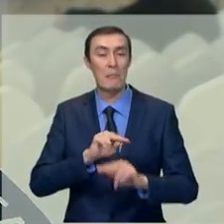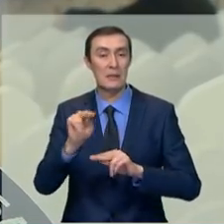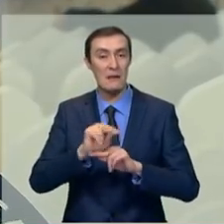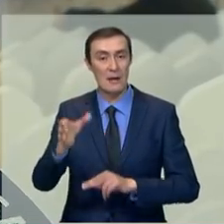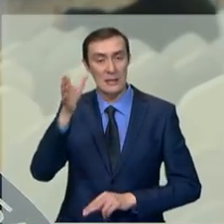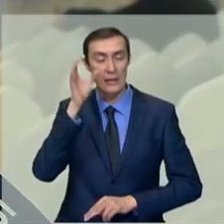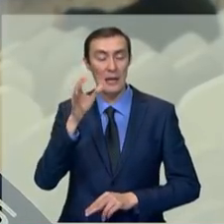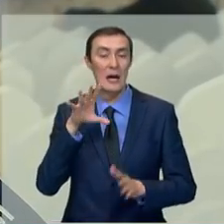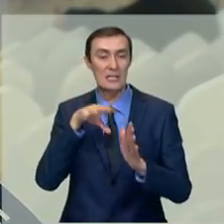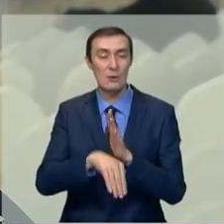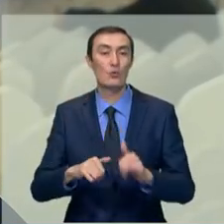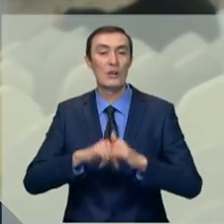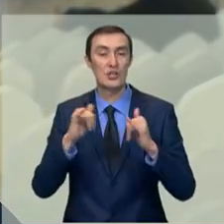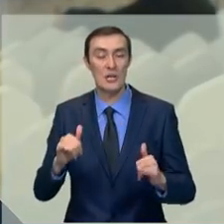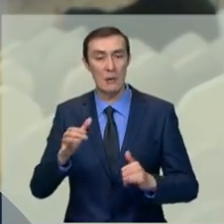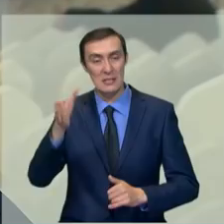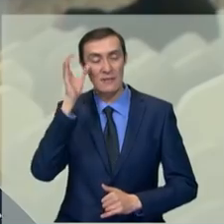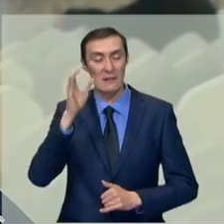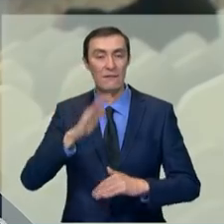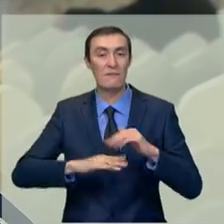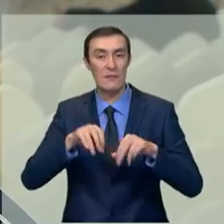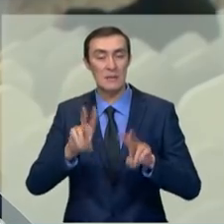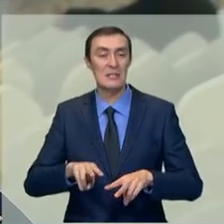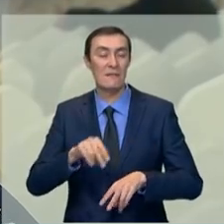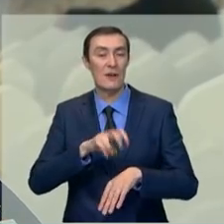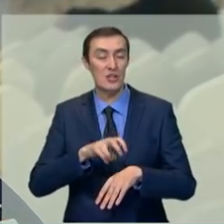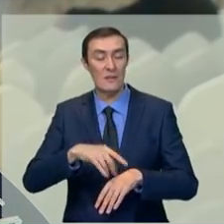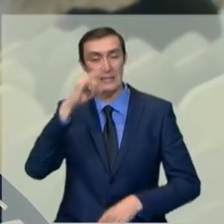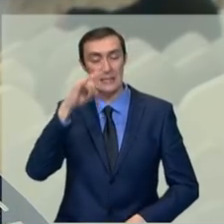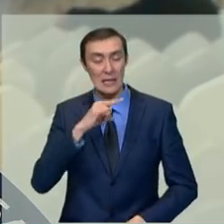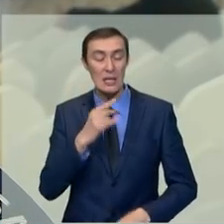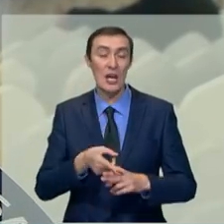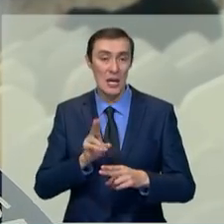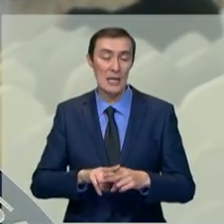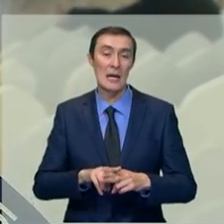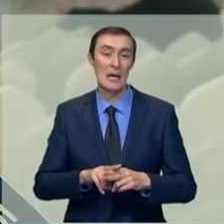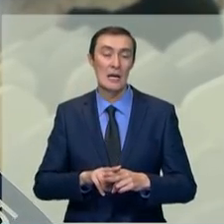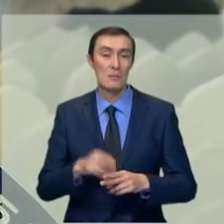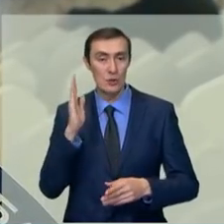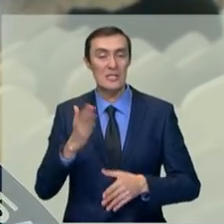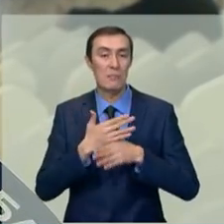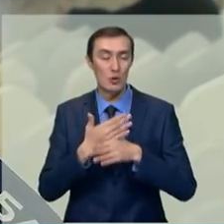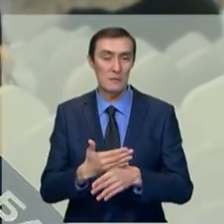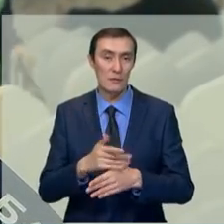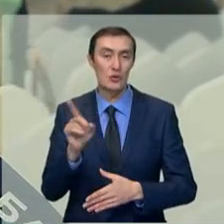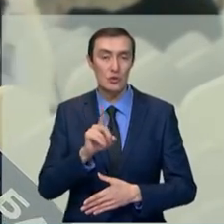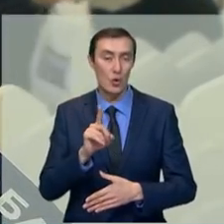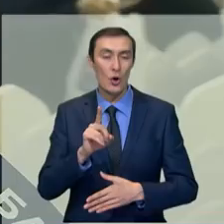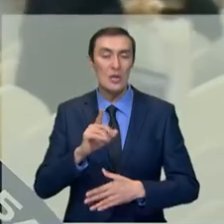образовательный аспект, в увеличение образования анестезиологов-реаниматологов Казахстана. И мы считаем, что это способствовать будет тому, что кадры